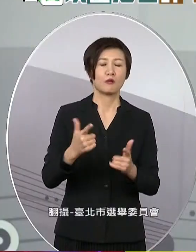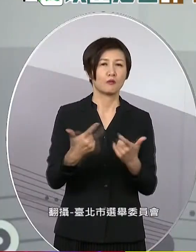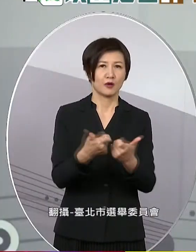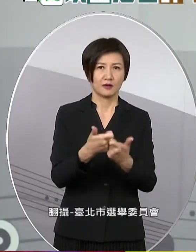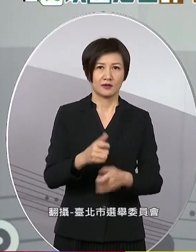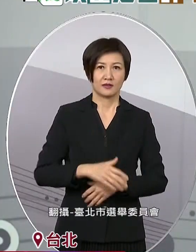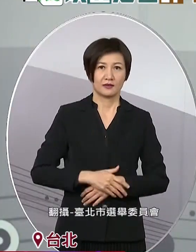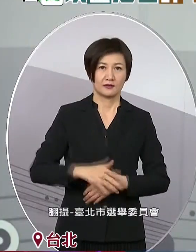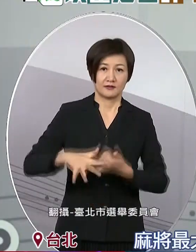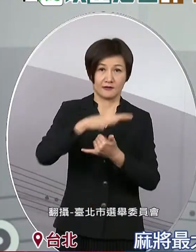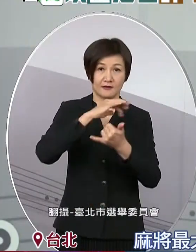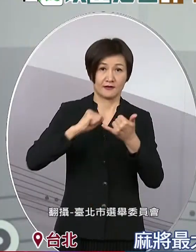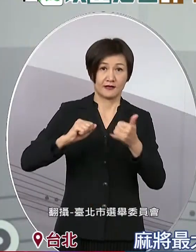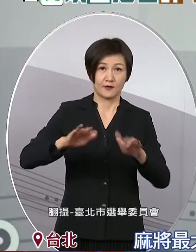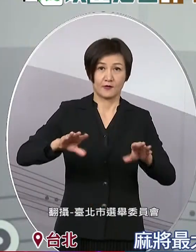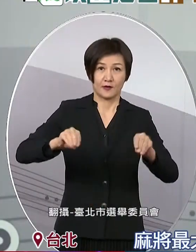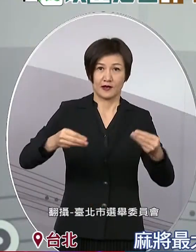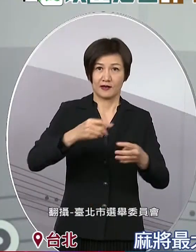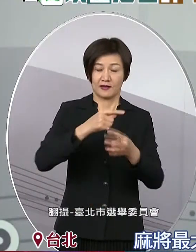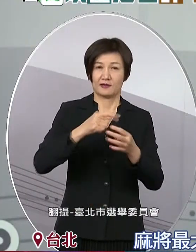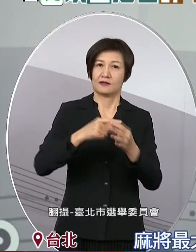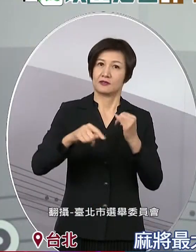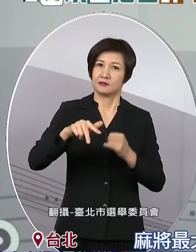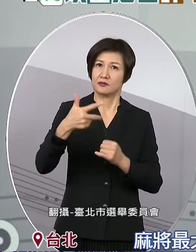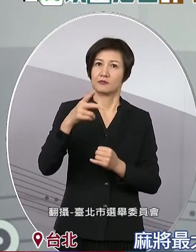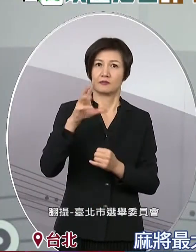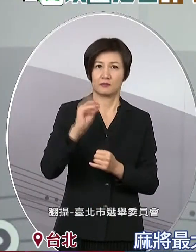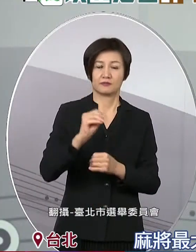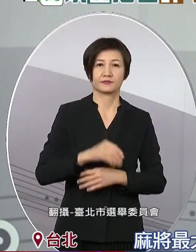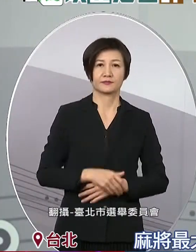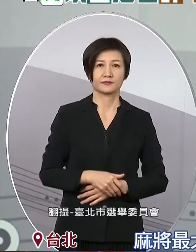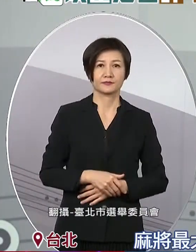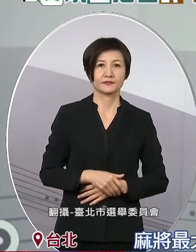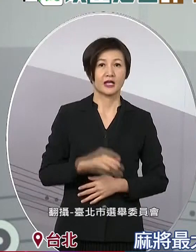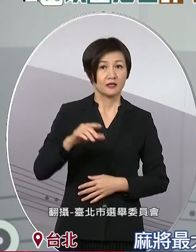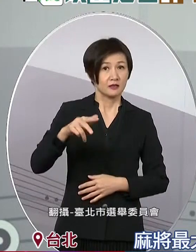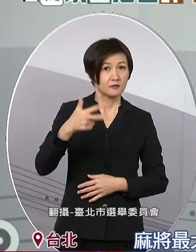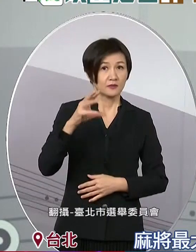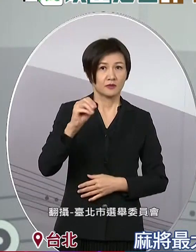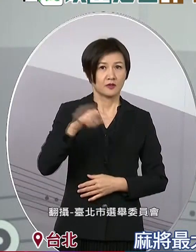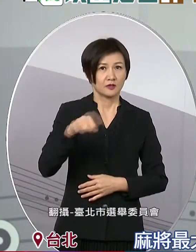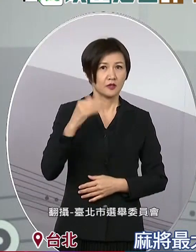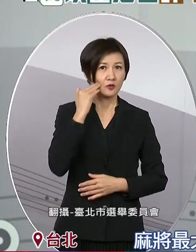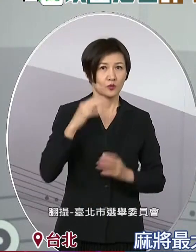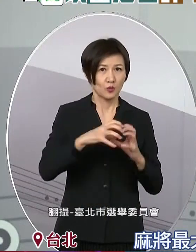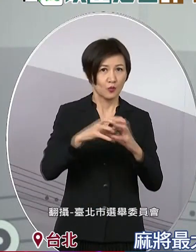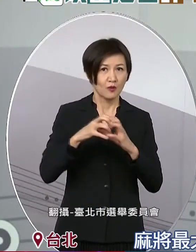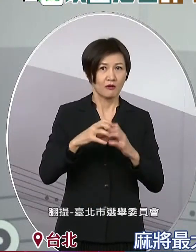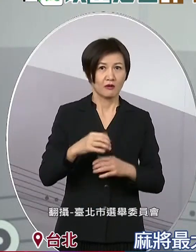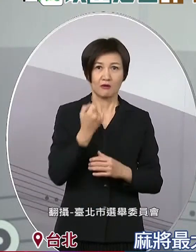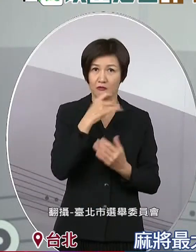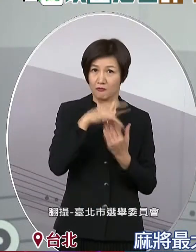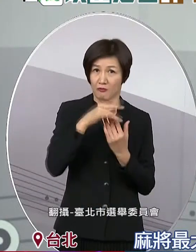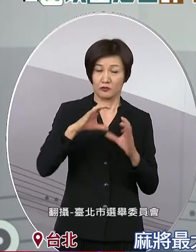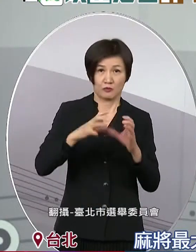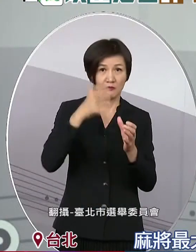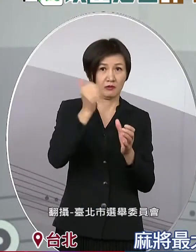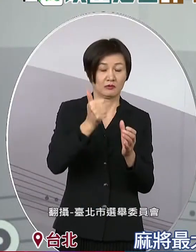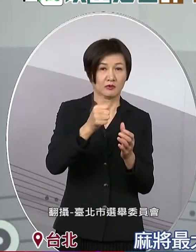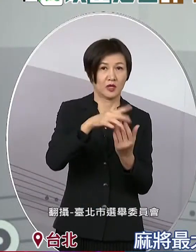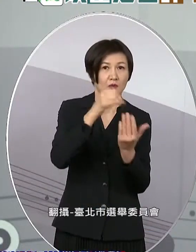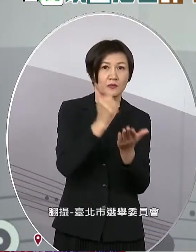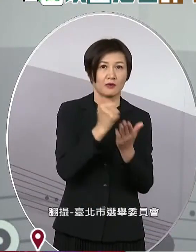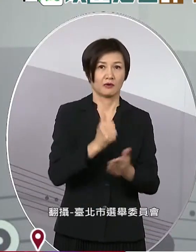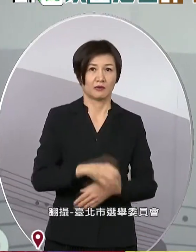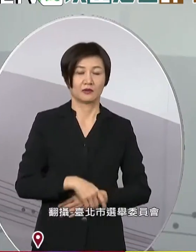全台湾打麻将的人将近有700万，你想想看，这700万如果团结在一起，我们可以选出一个总统啊，不要